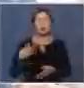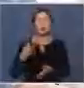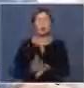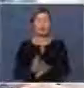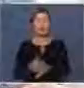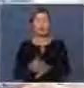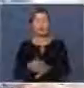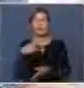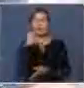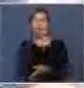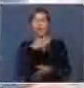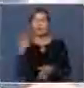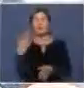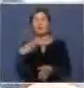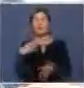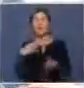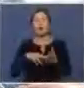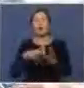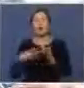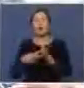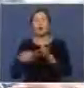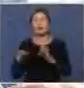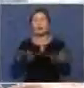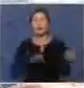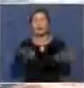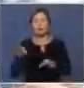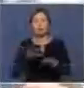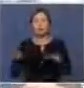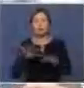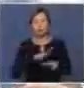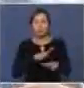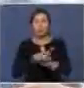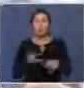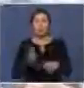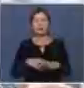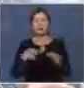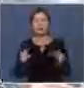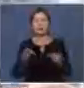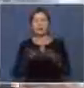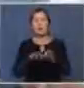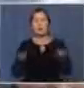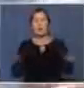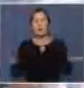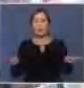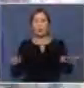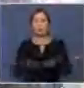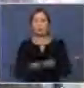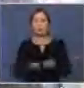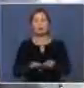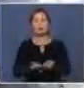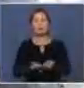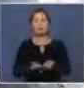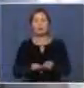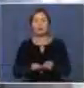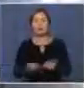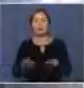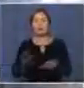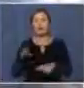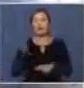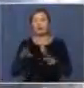Аяқталу мерзімі үш ай, үш айдан кейін басталады. Қазіргі уақытта мына бұрынғы теплотрассалар бар, ана өтіп жатқан. Сосын